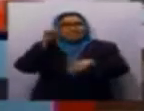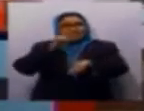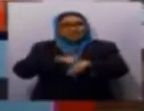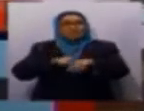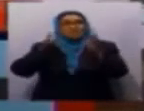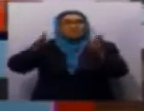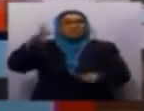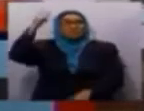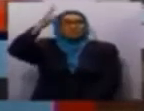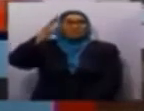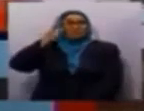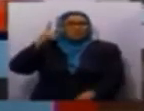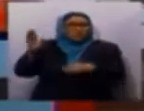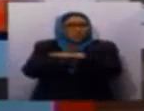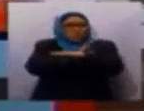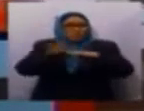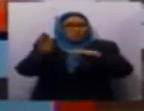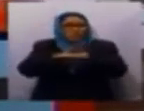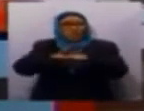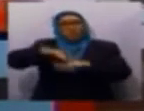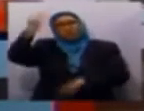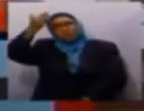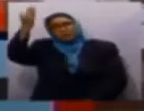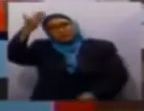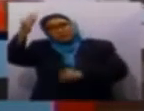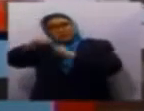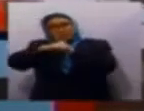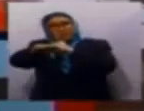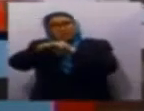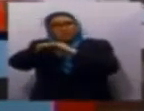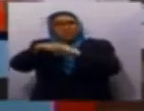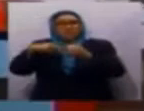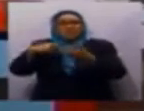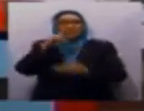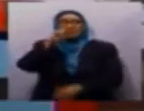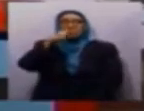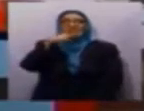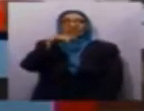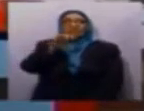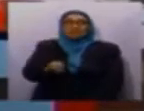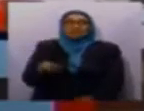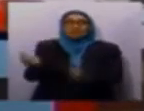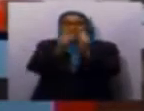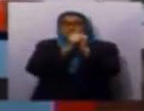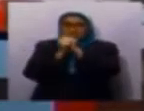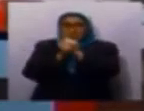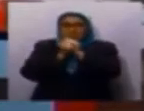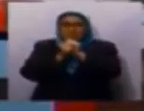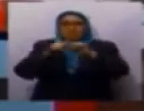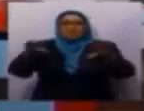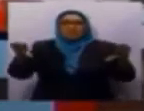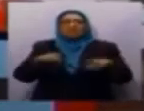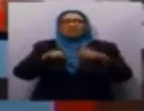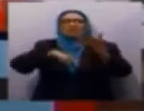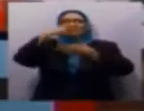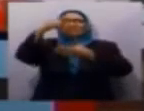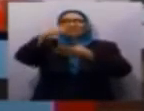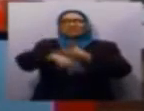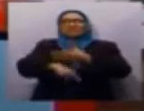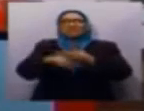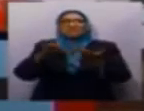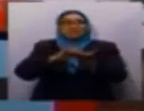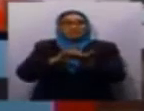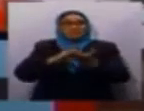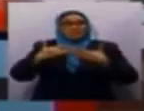Ketika orang politik sibuk berkempen, tiga badan bukan kerajaan NGO bekerjasama menganjurkan program rawatan kesihatan